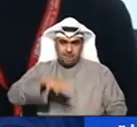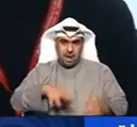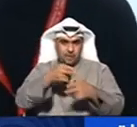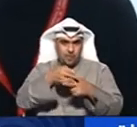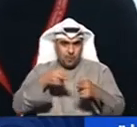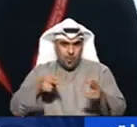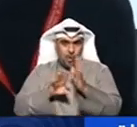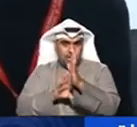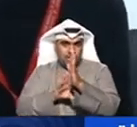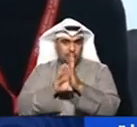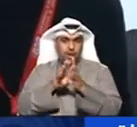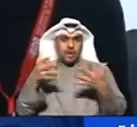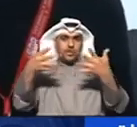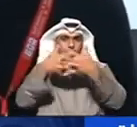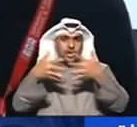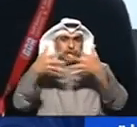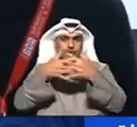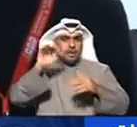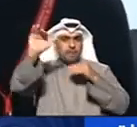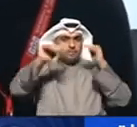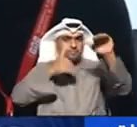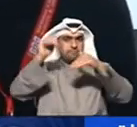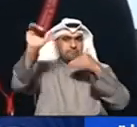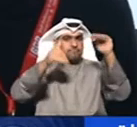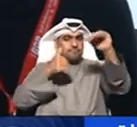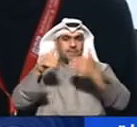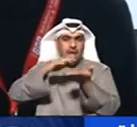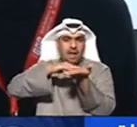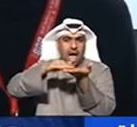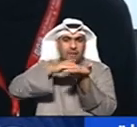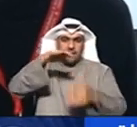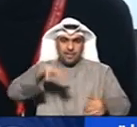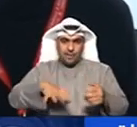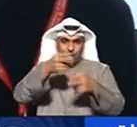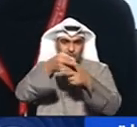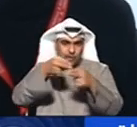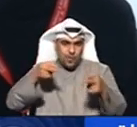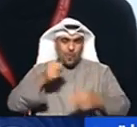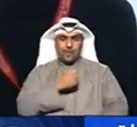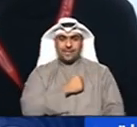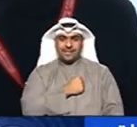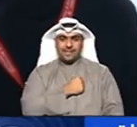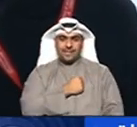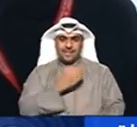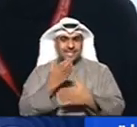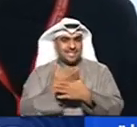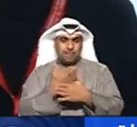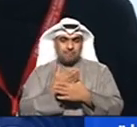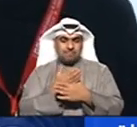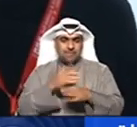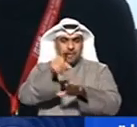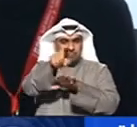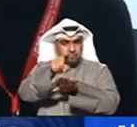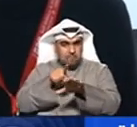من الشركات وتواجدها داخل الكويت حتى تتميز في منتجاتها